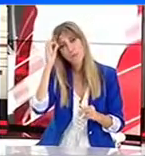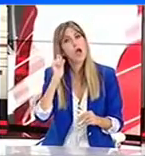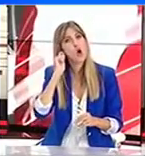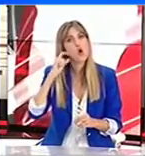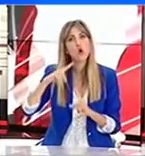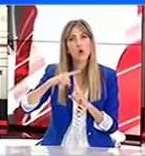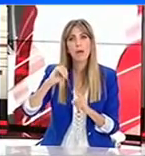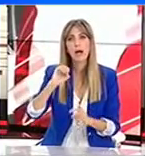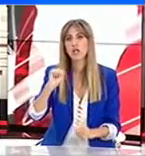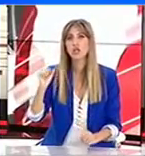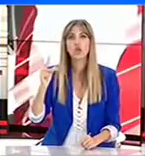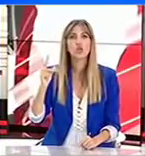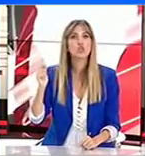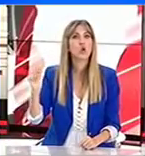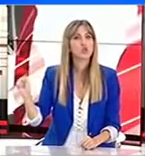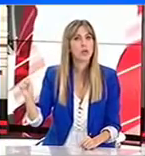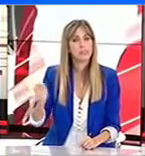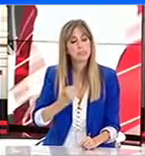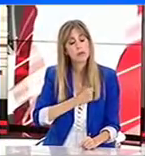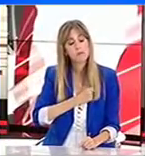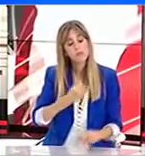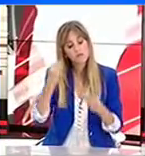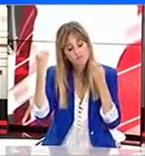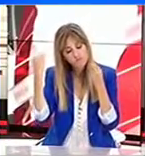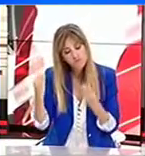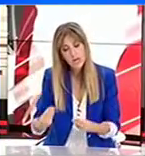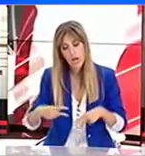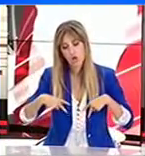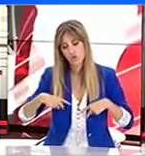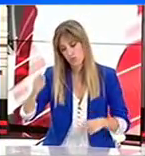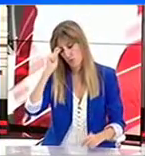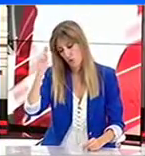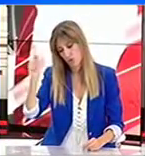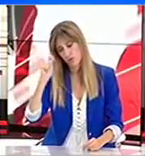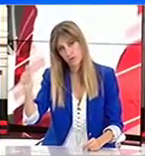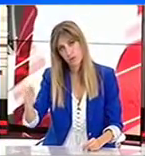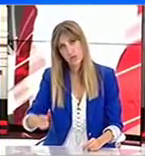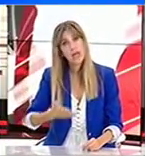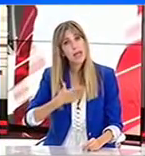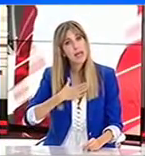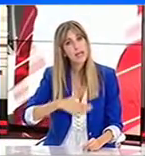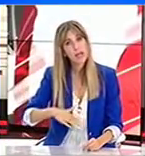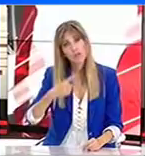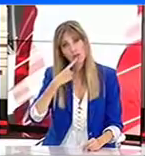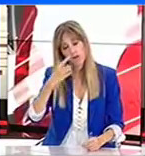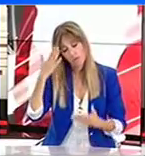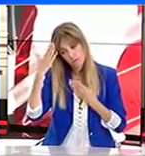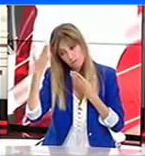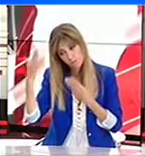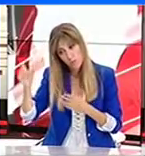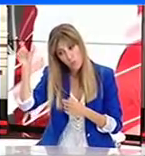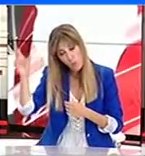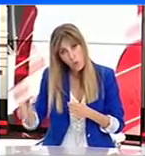εκτιμώ ιδιαίτερα το γεγονός ότι την επόμενη ώρα έθεσε στη διάθεσή μου την παραίτησή του, λέγοντάς